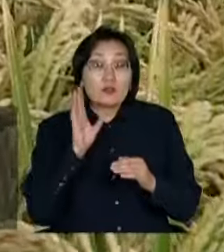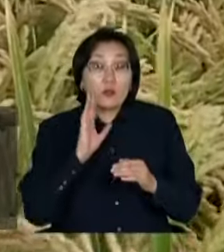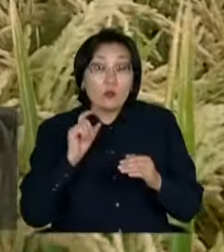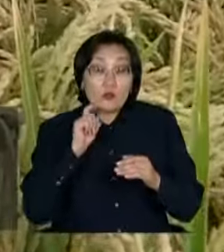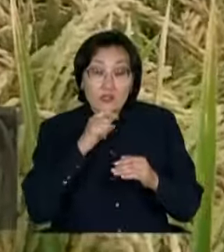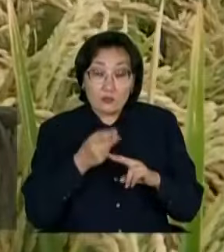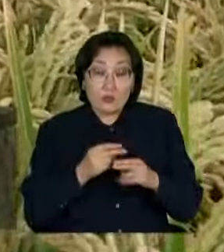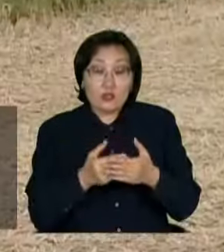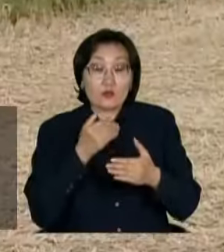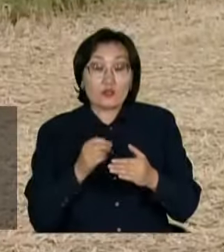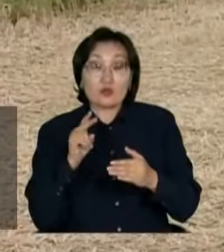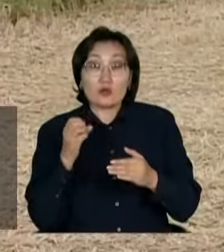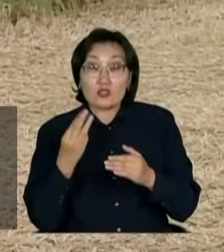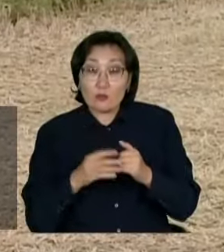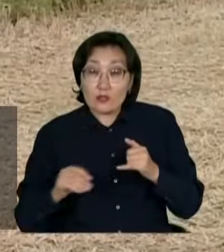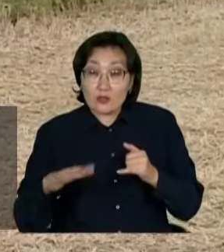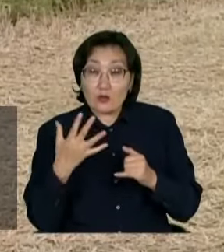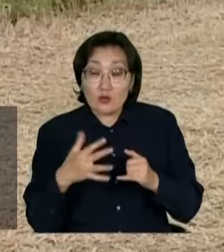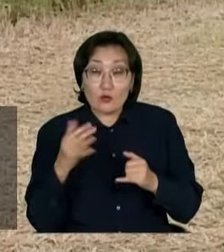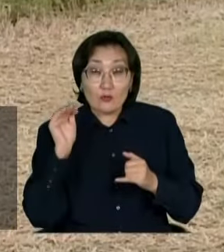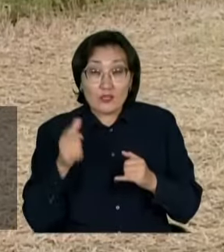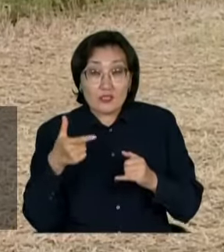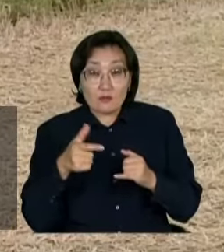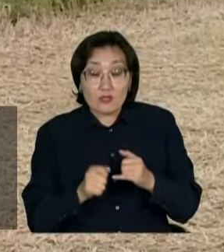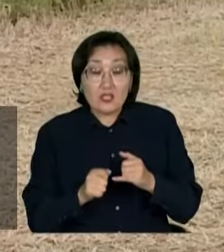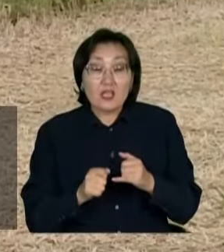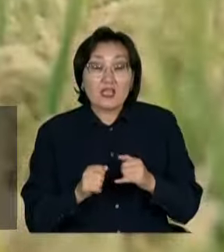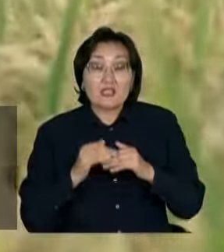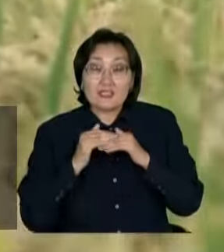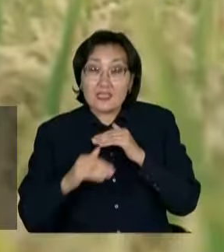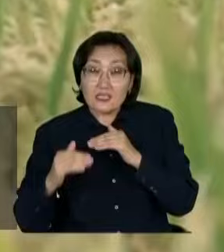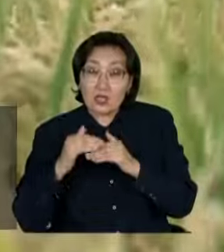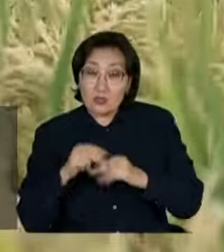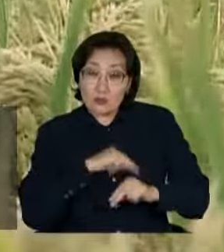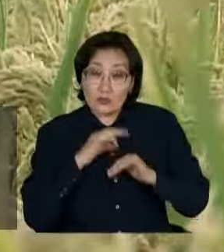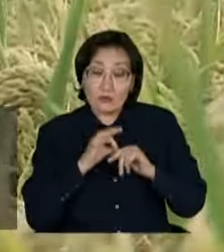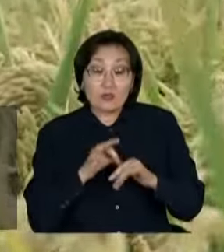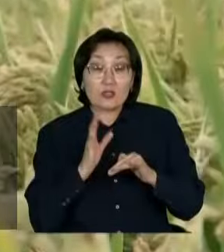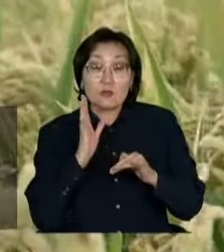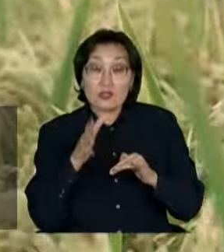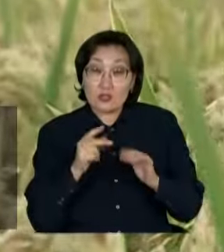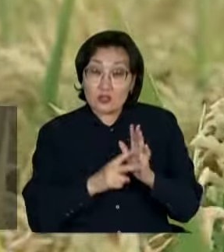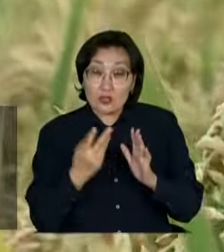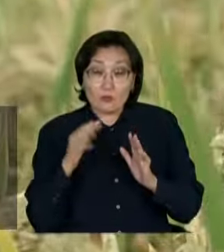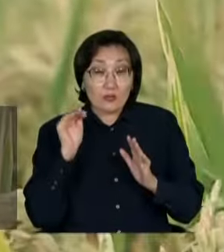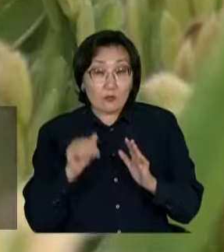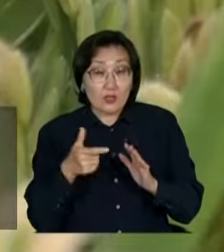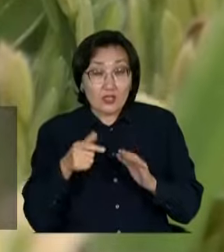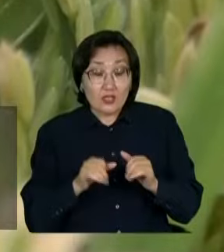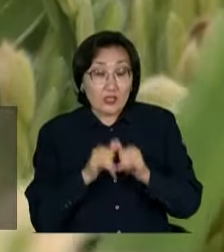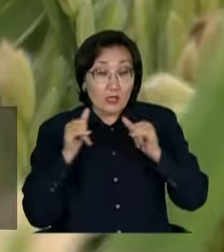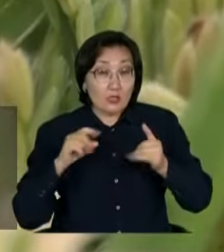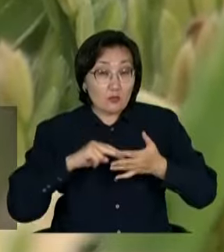мақсатында осыған дейін күріш егістігінің 55 мың гектарын лазерлік әдіспен тегістеп еді. Алдағы 5 жылда бұл 72 мың гектарға дейін артады